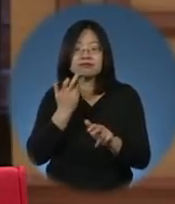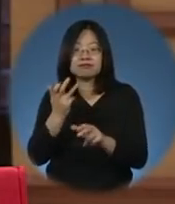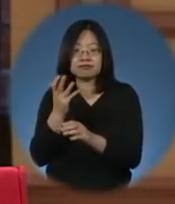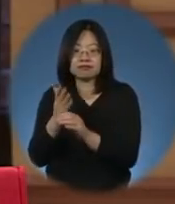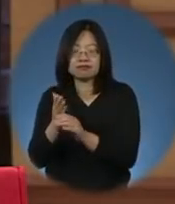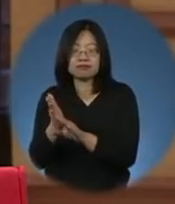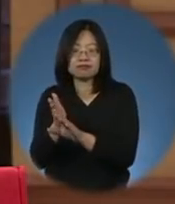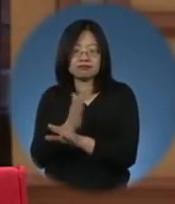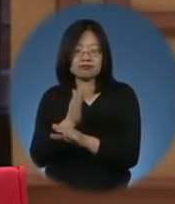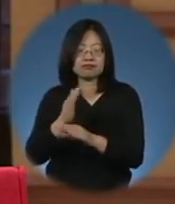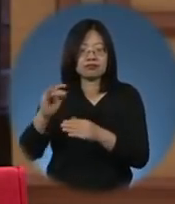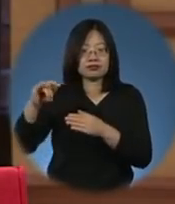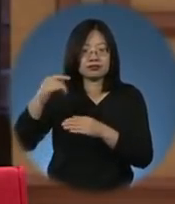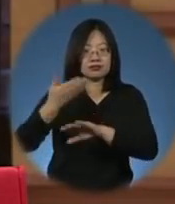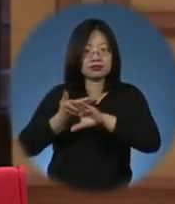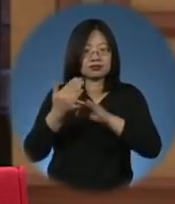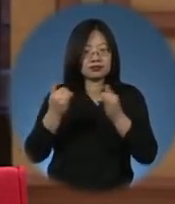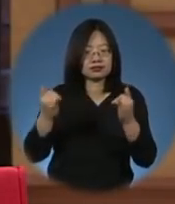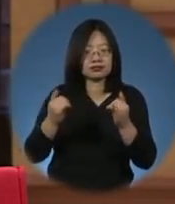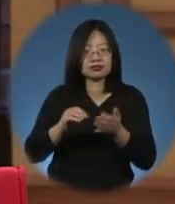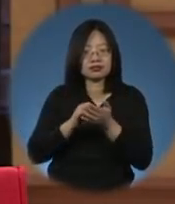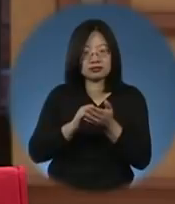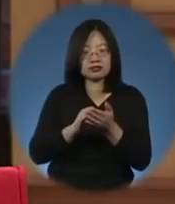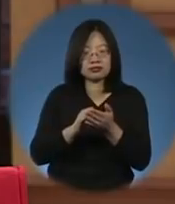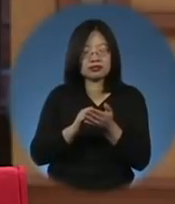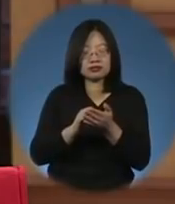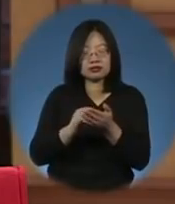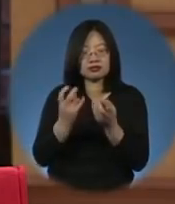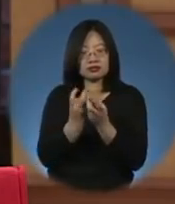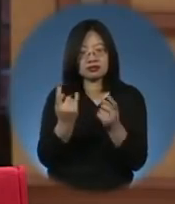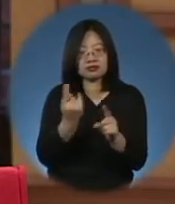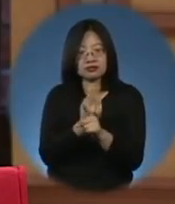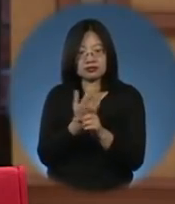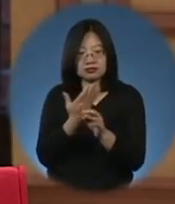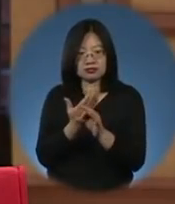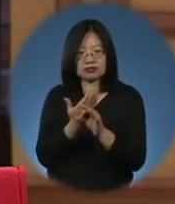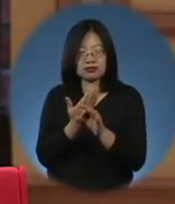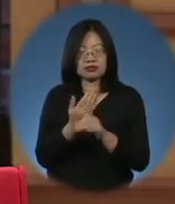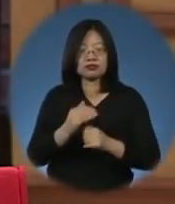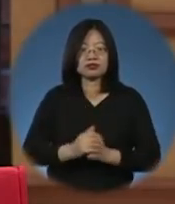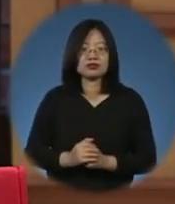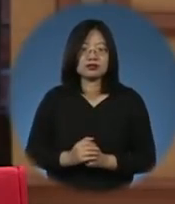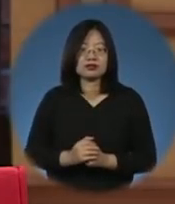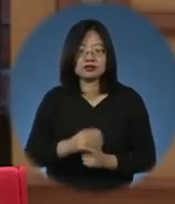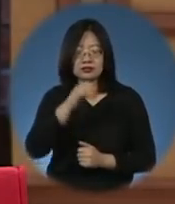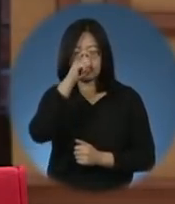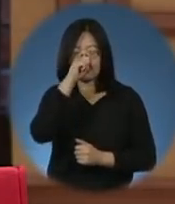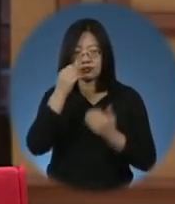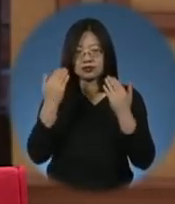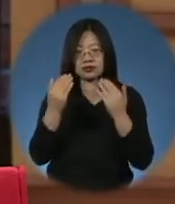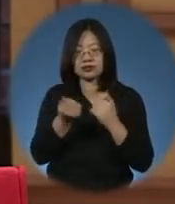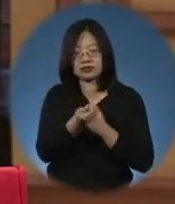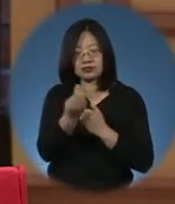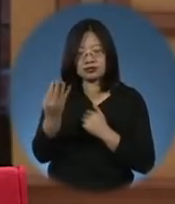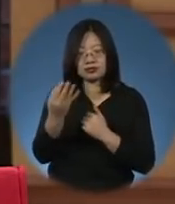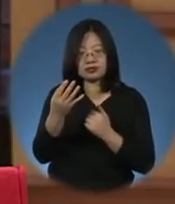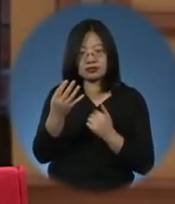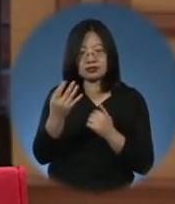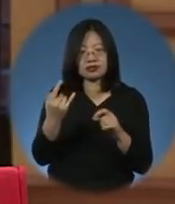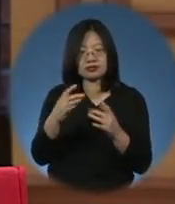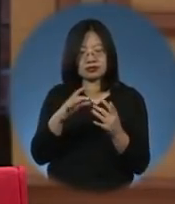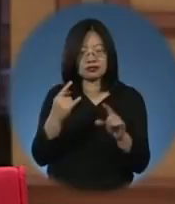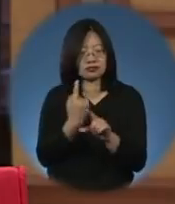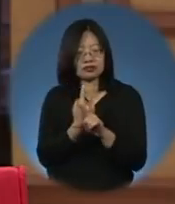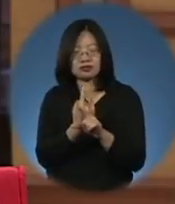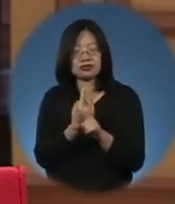위주에서 나중에 다른 사람도 들어갈 수 있도록 전형이 바뀐다 그러면 그거는 그 좋은 학교 몇 군데 학교는 안 바뀌고